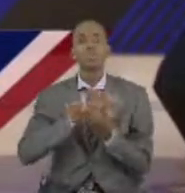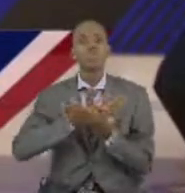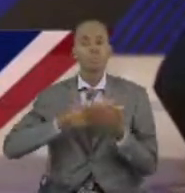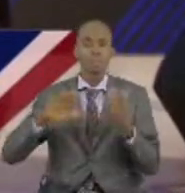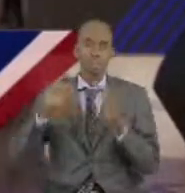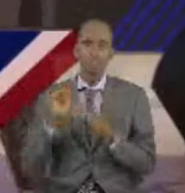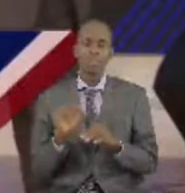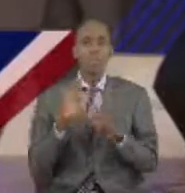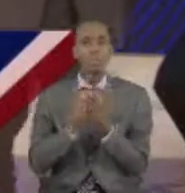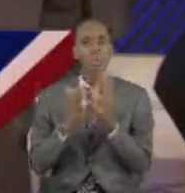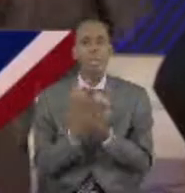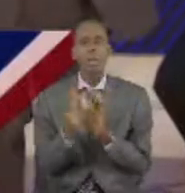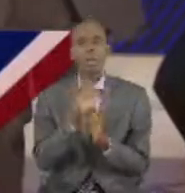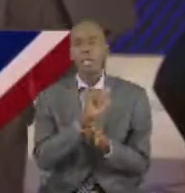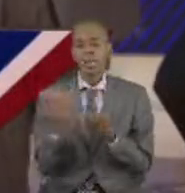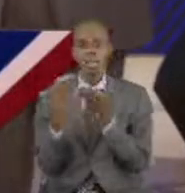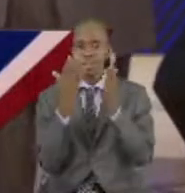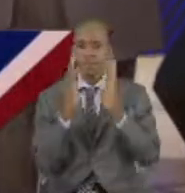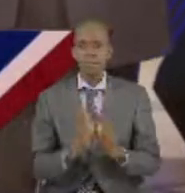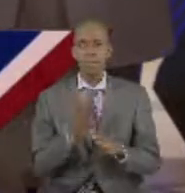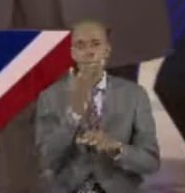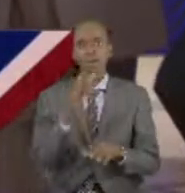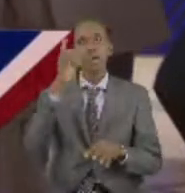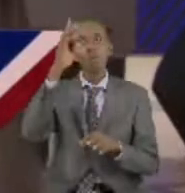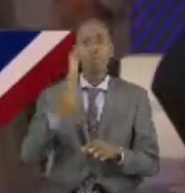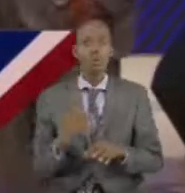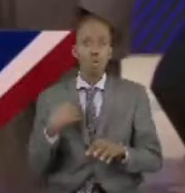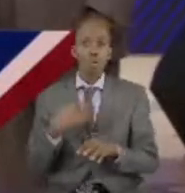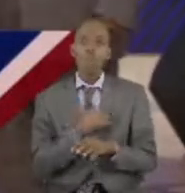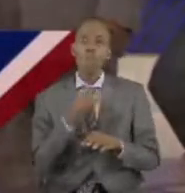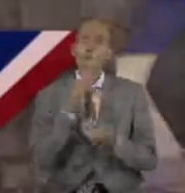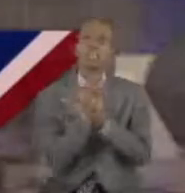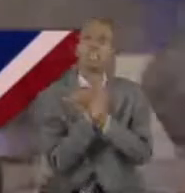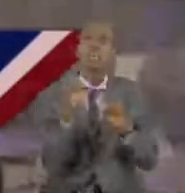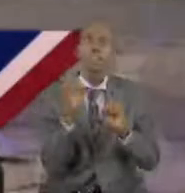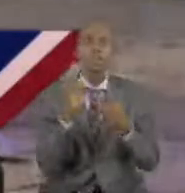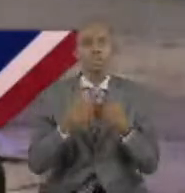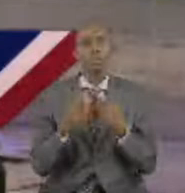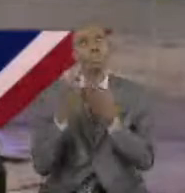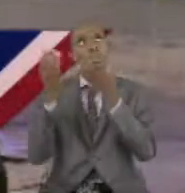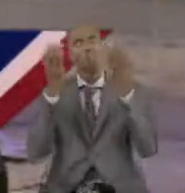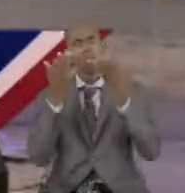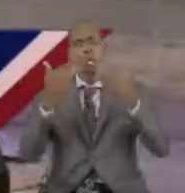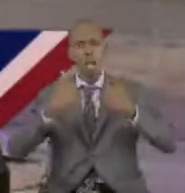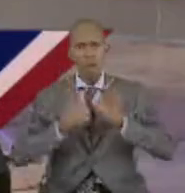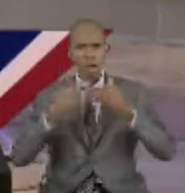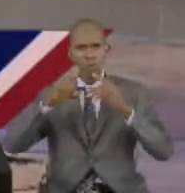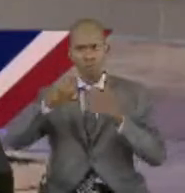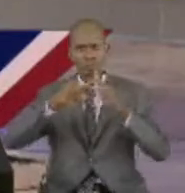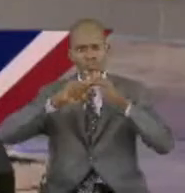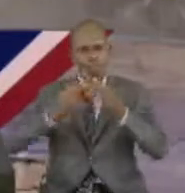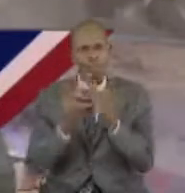hélas devenu un serviteur de dieu nous sommes sauvés pour servir avec vous commencez par